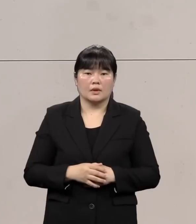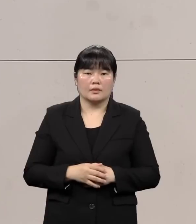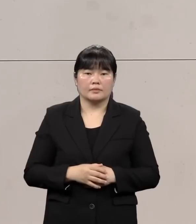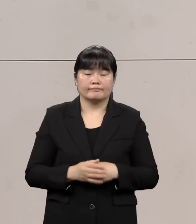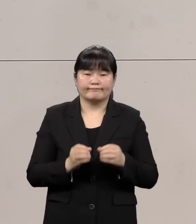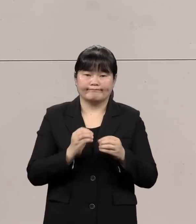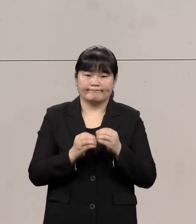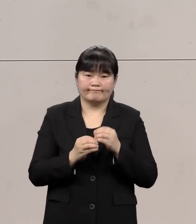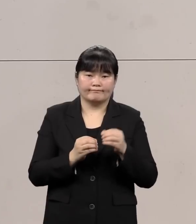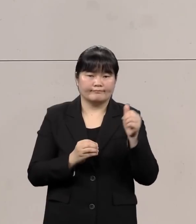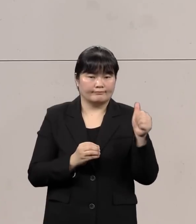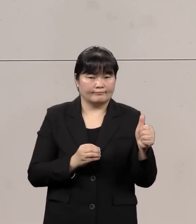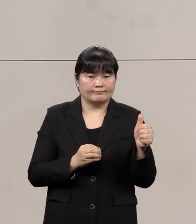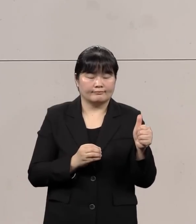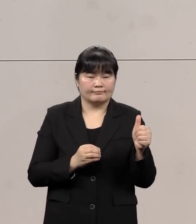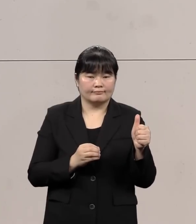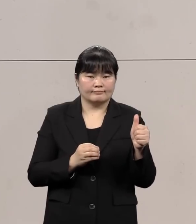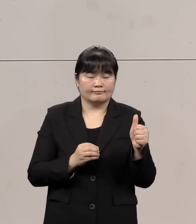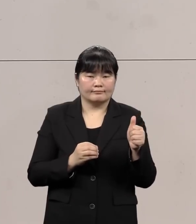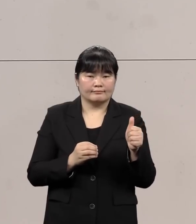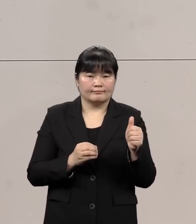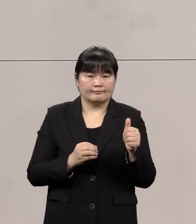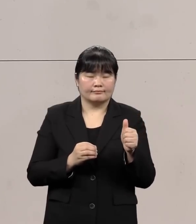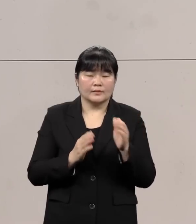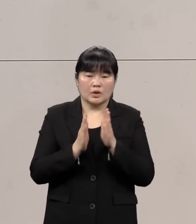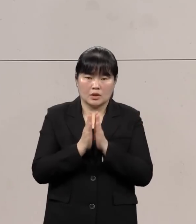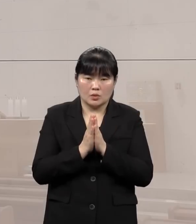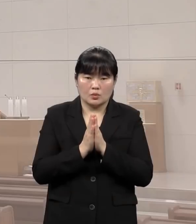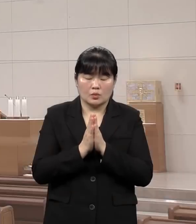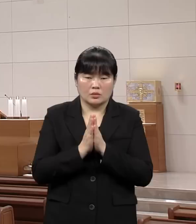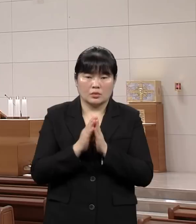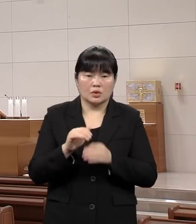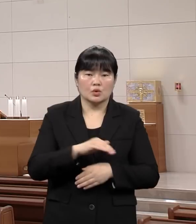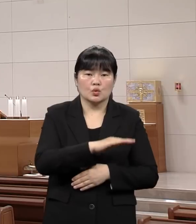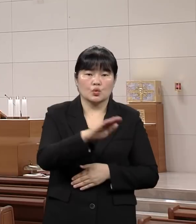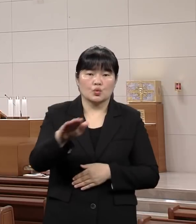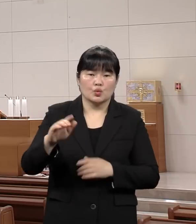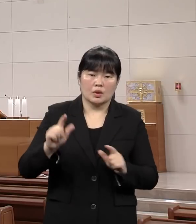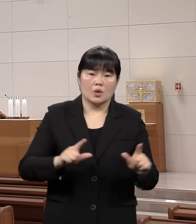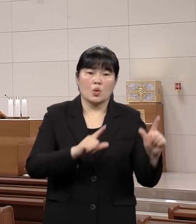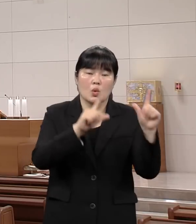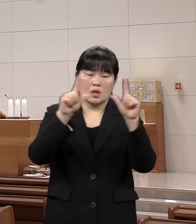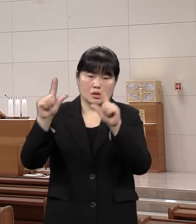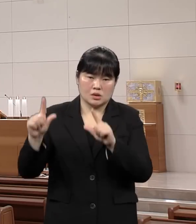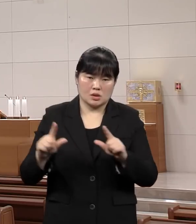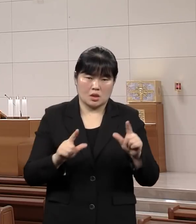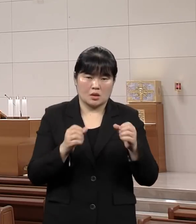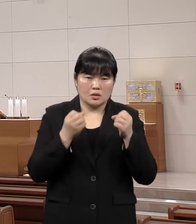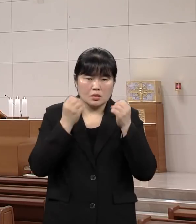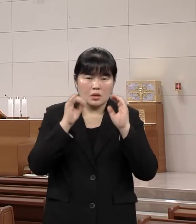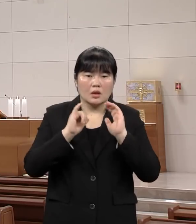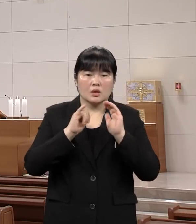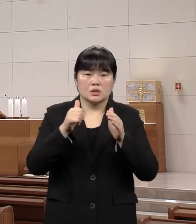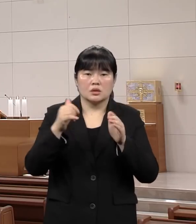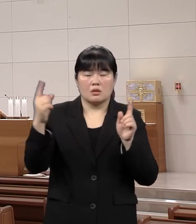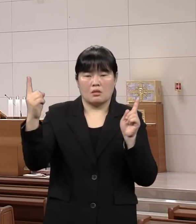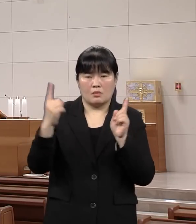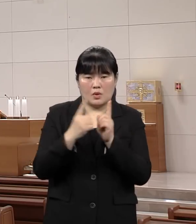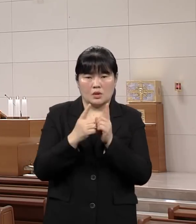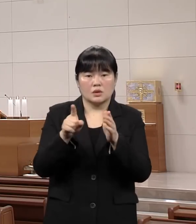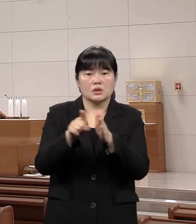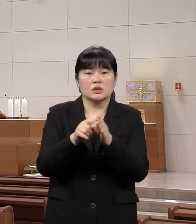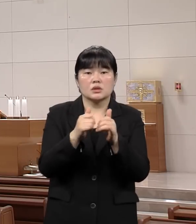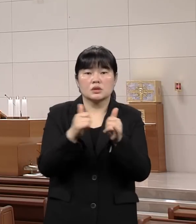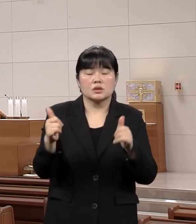시편 작가의 이러한 기도는 코로나19와 함께 살며 언택트로 표상되는 뉴노멀의 시대를 맞이한